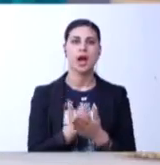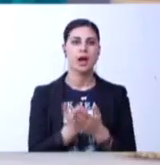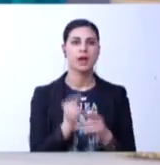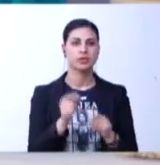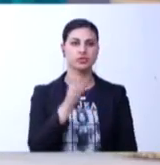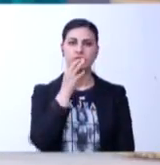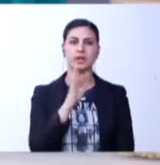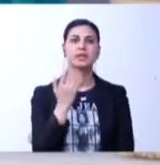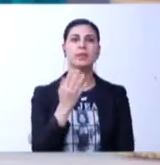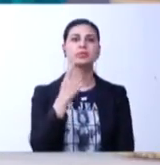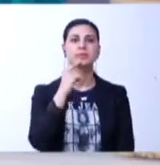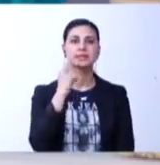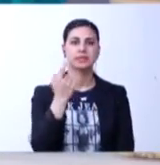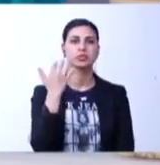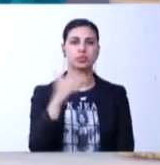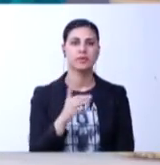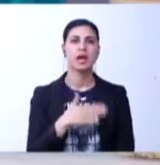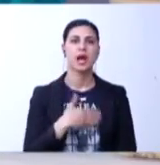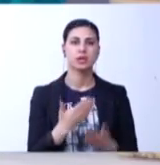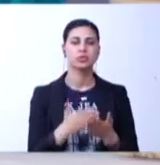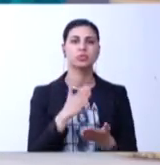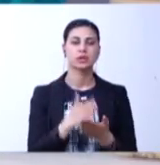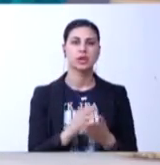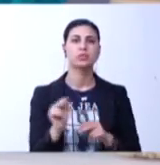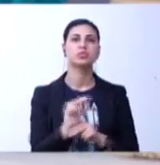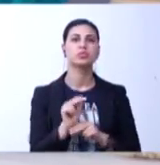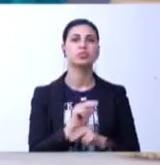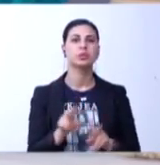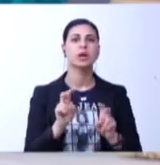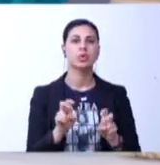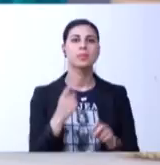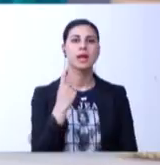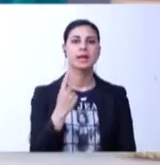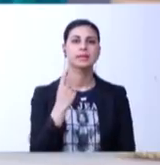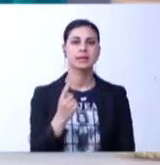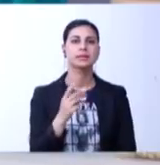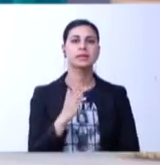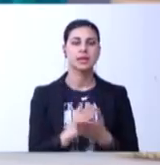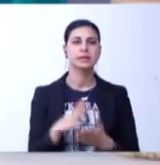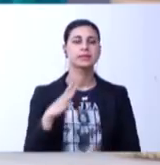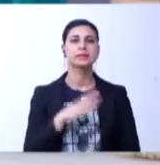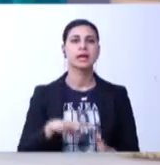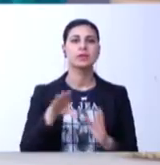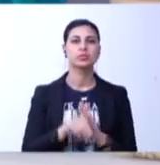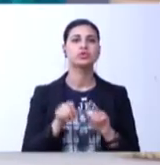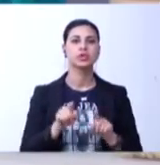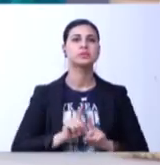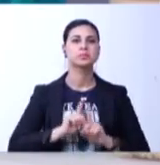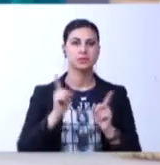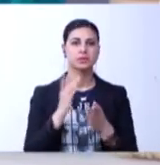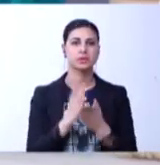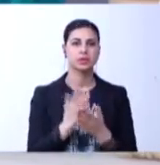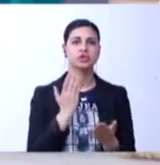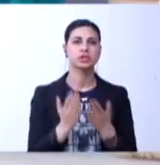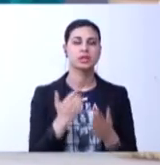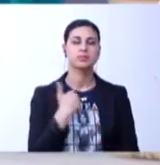და რამოდენიმე წელიწადია უკვე აქტიურად არის მკურნალობის მეთოდების ერთ-ერთი მეთოდია. საქართველოში ეს ინოვაცია